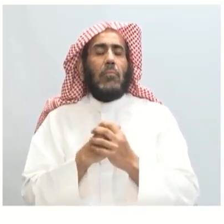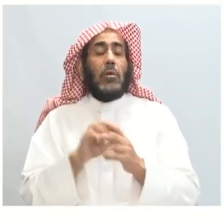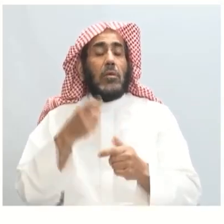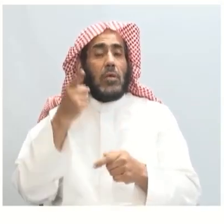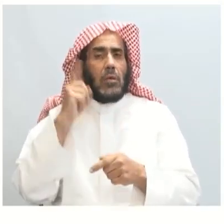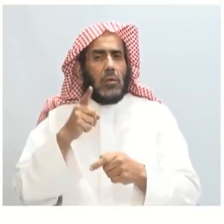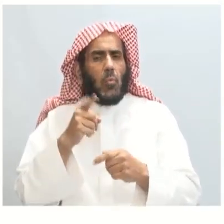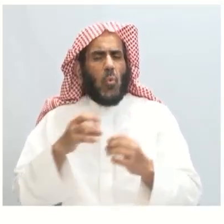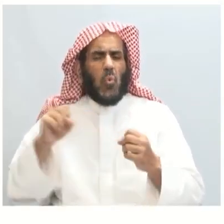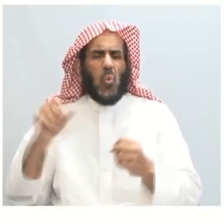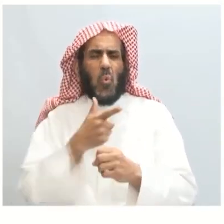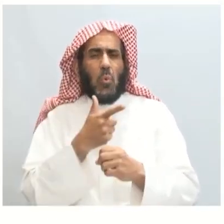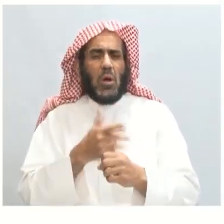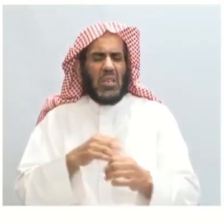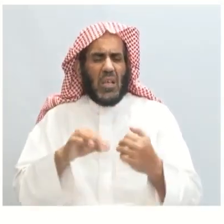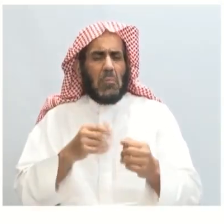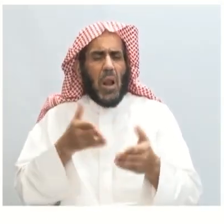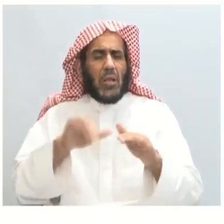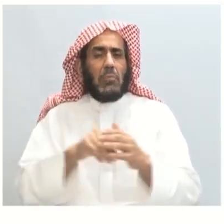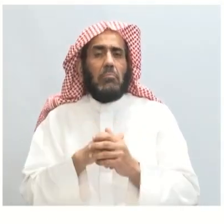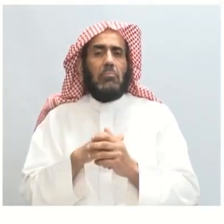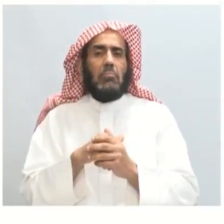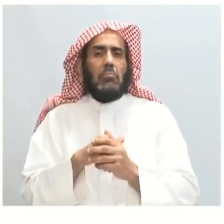اليس التهور درب العدم